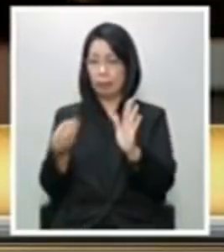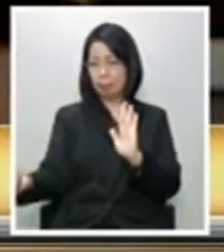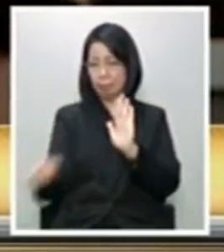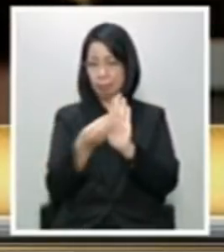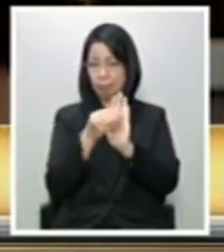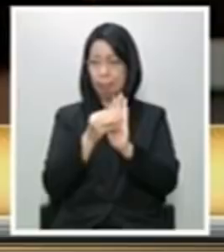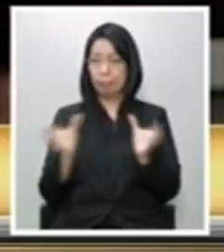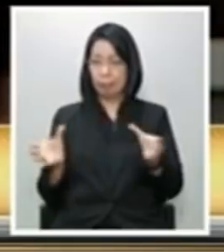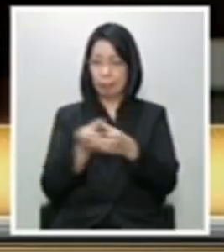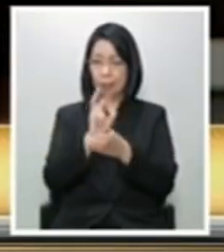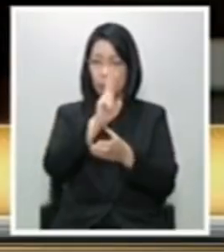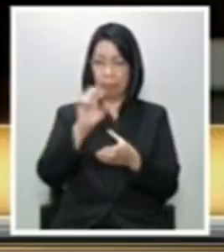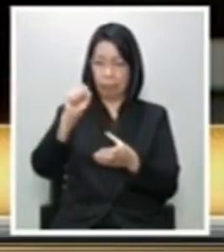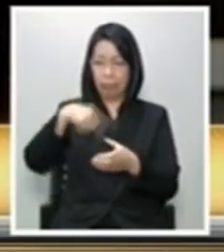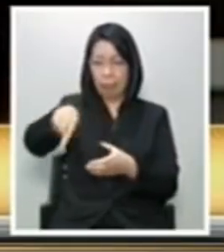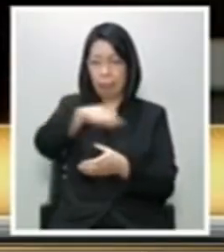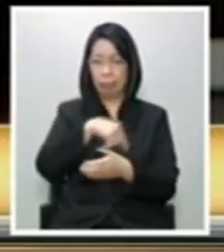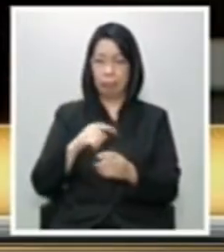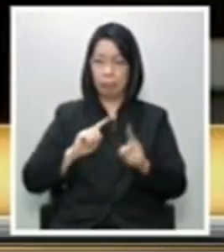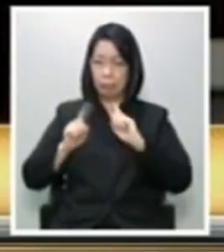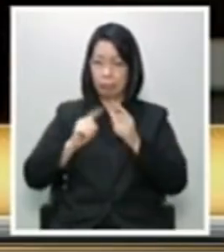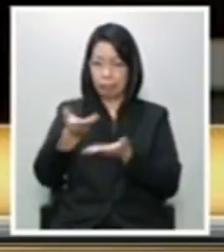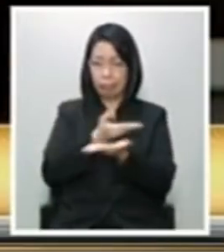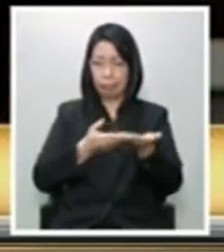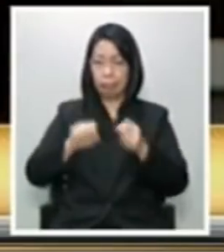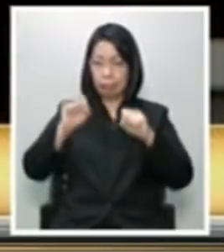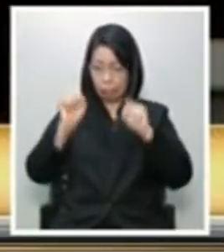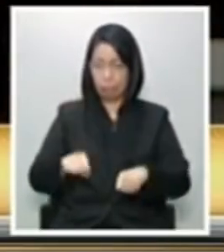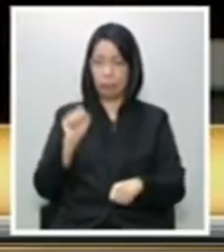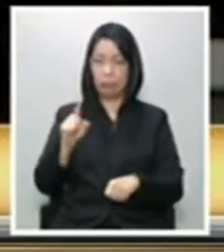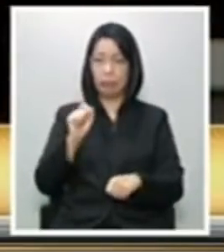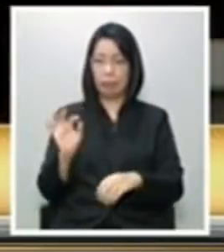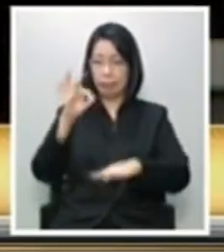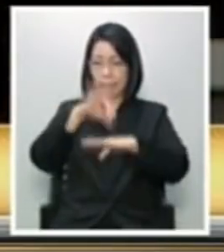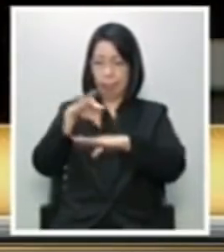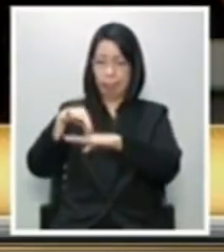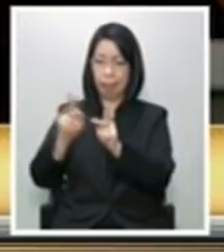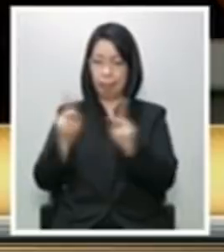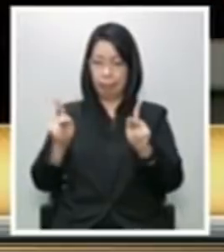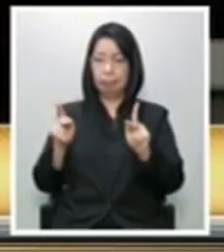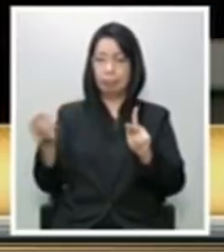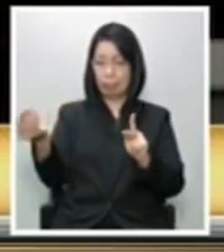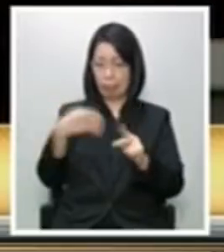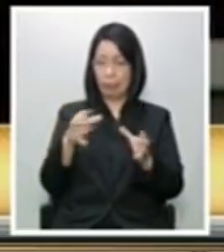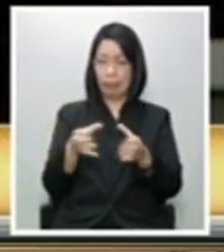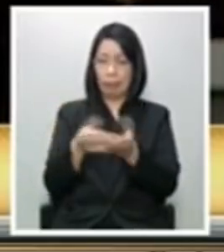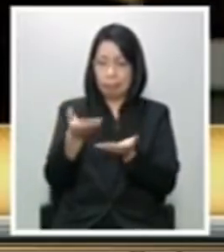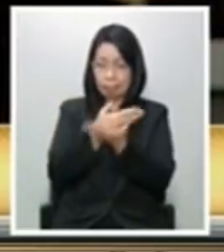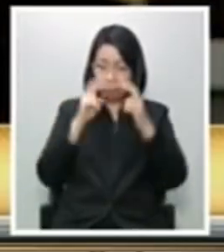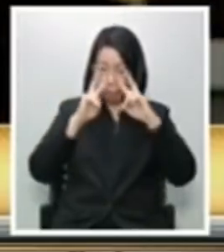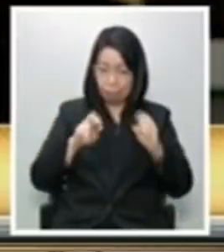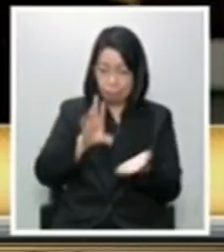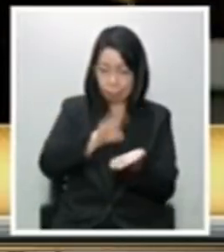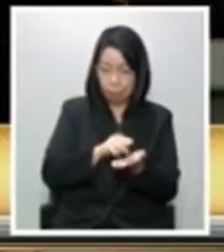ผู้แทนราษฎรได้พิจารณาและมีมติตั้งคณะกรรมการวิสามัญเพื่อศึกษาแนวทางบรรเทาทุเลา